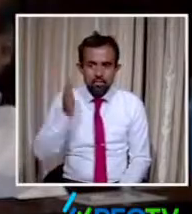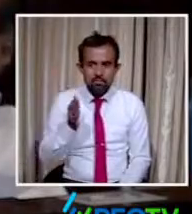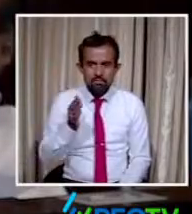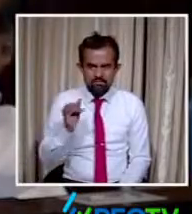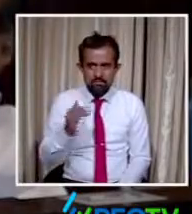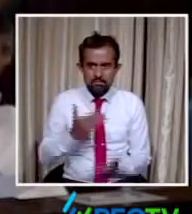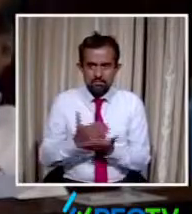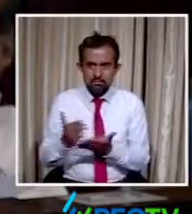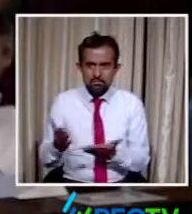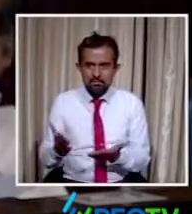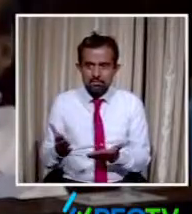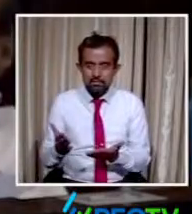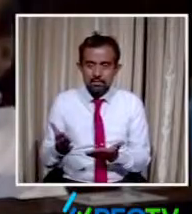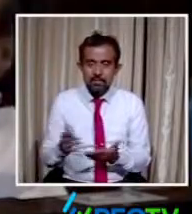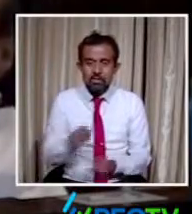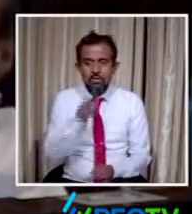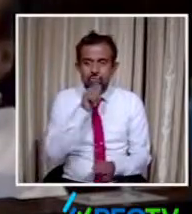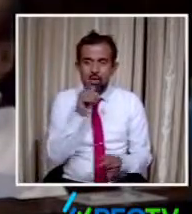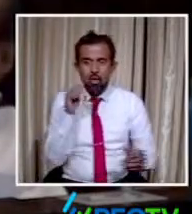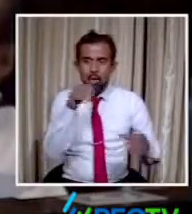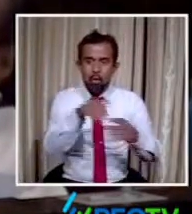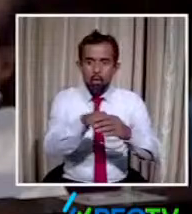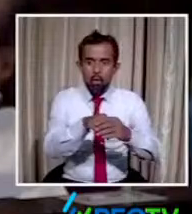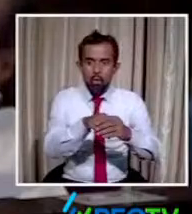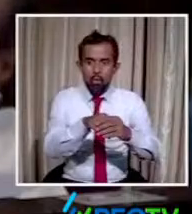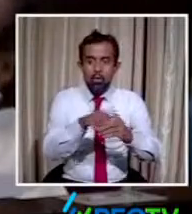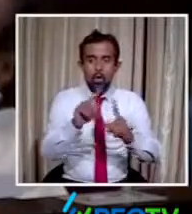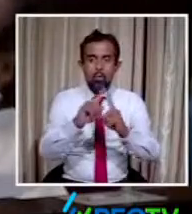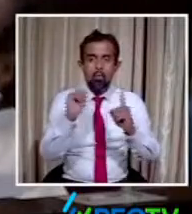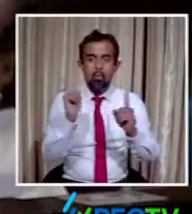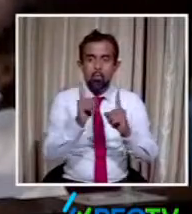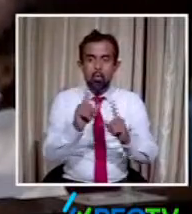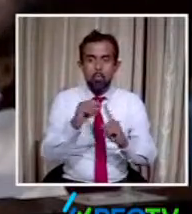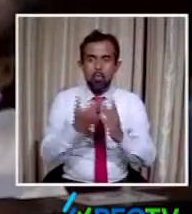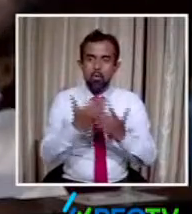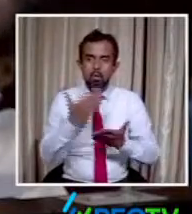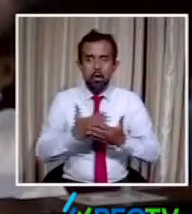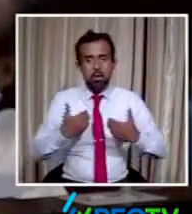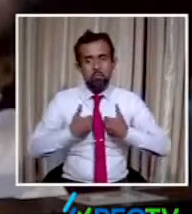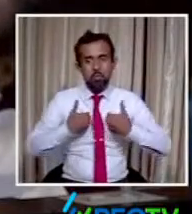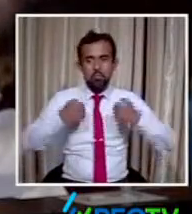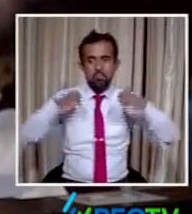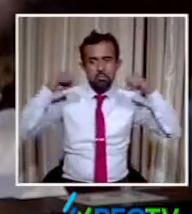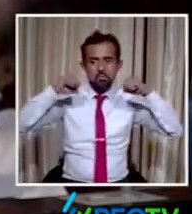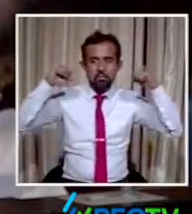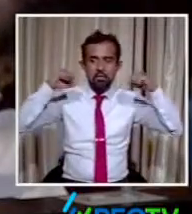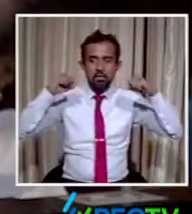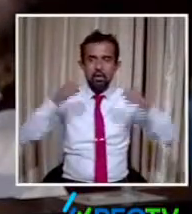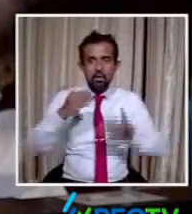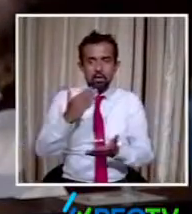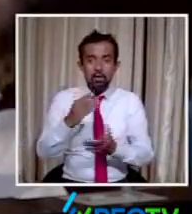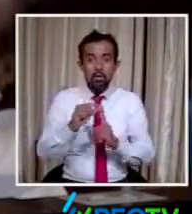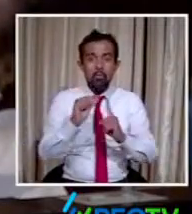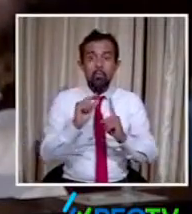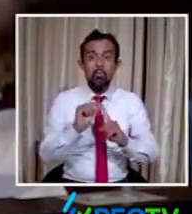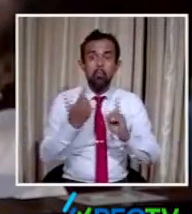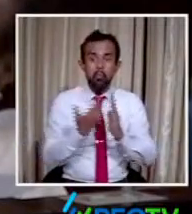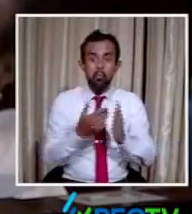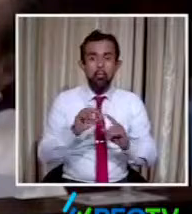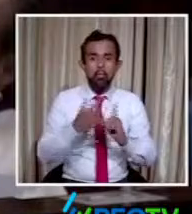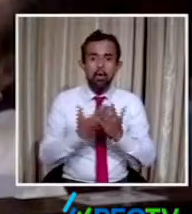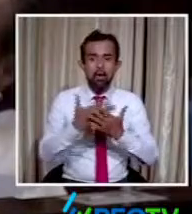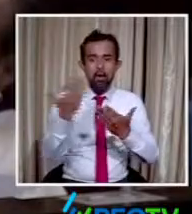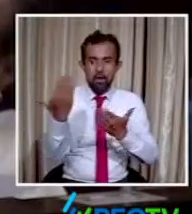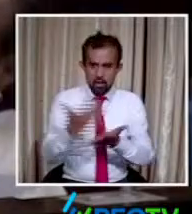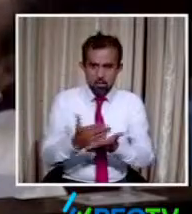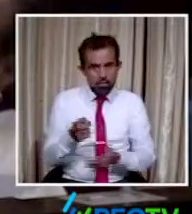බාධා කරන්නේ දැන් මිනිහා රූපවාහිනියට පැනලා පොහොදා වැඩසටහන නවත්තලා ආ අපි තමයි අරගලේ කියලා නැවැත්තුවා පොහොදා වැඩසටහන එතකොට